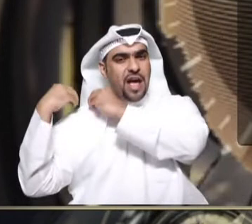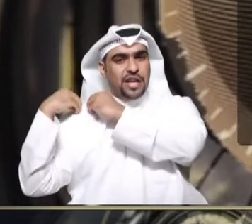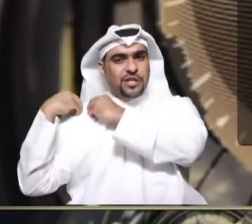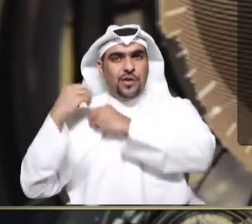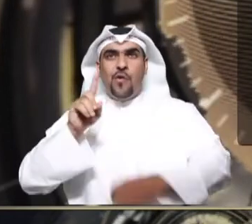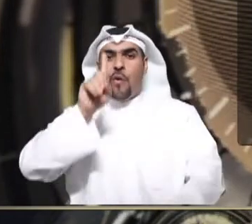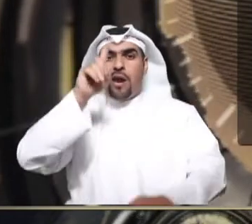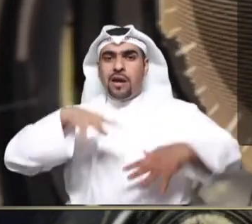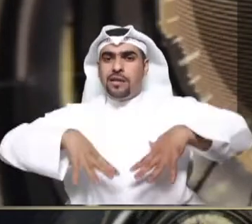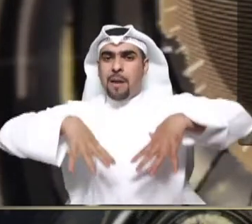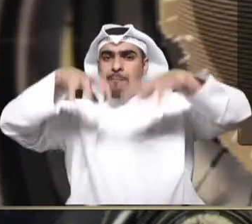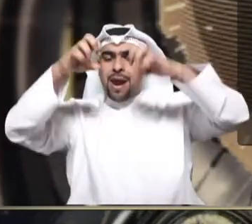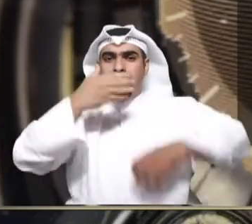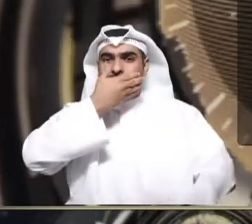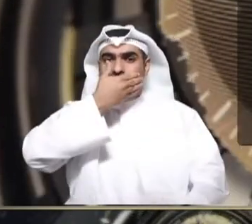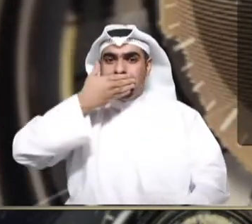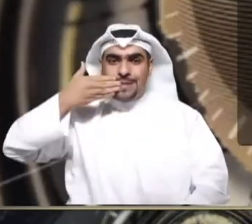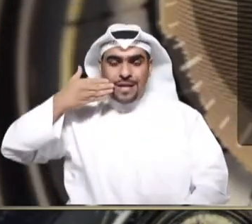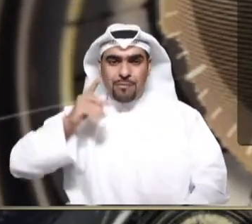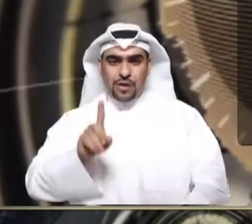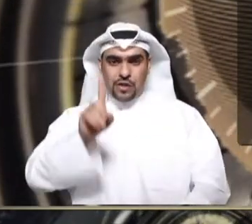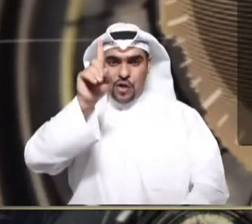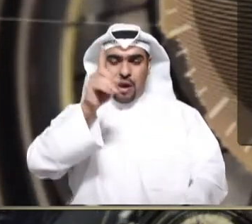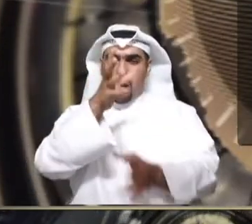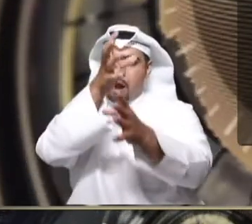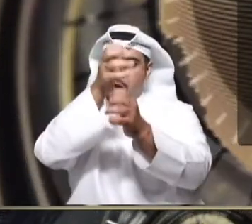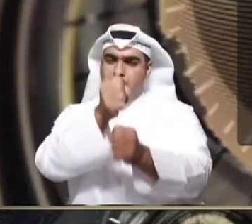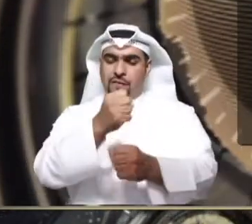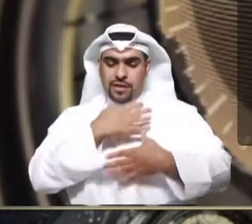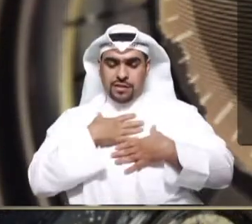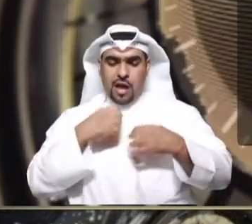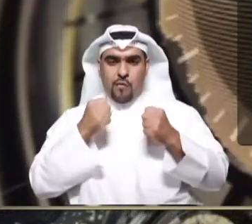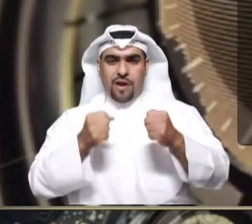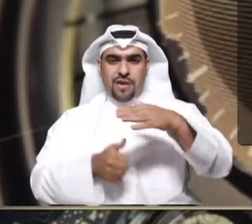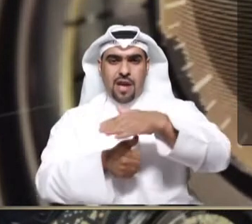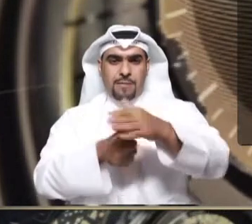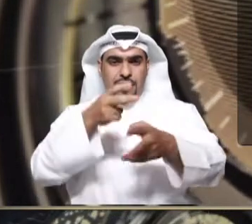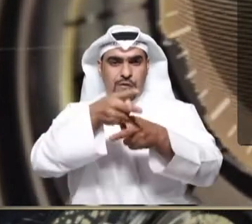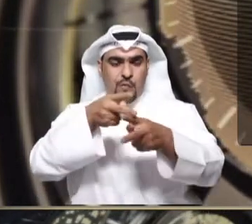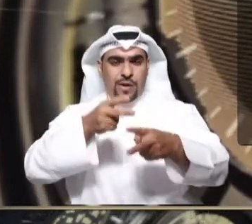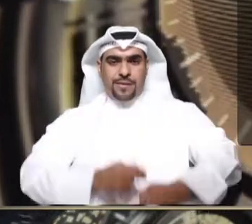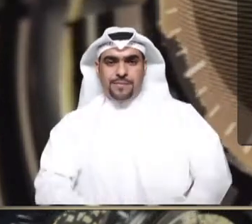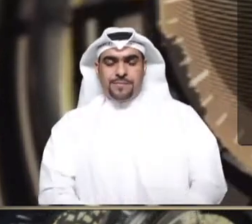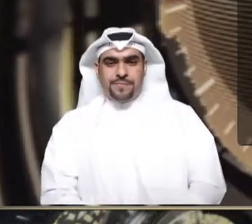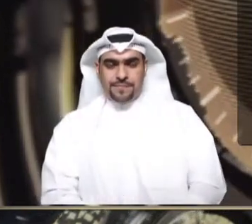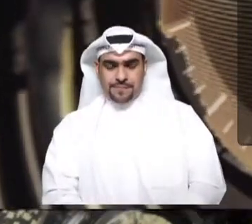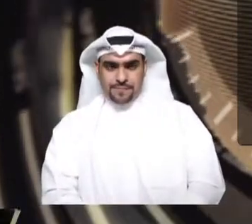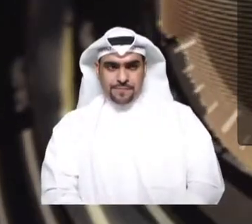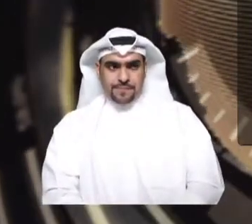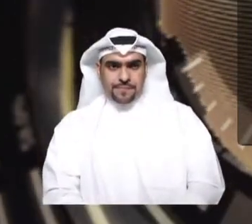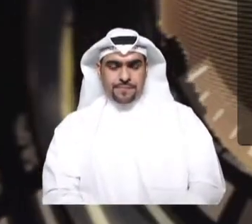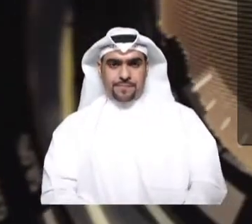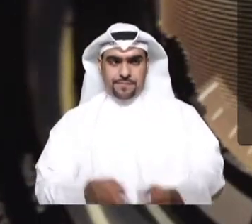صيام الجميع، وأن يديم على سموه رعاه الله موفور الصحة والعافية.